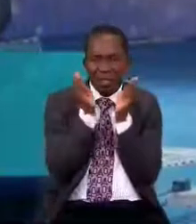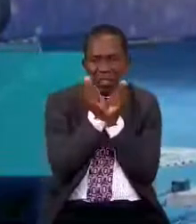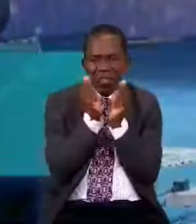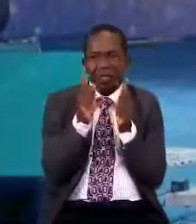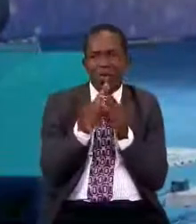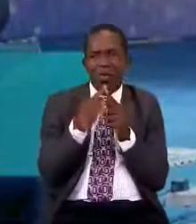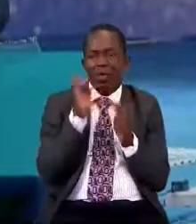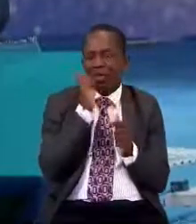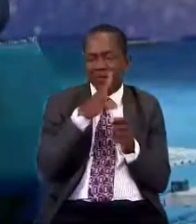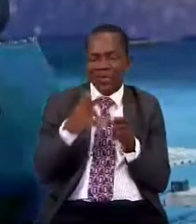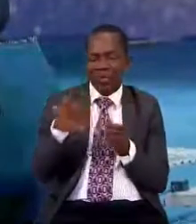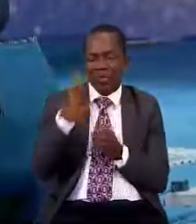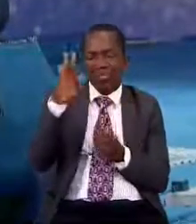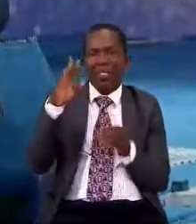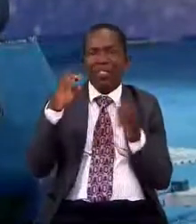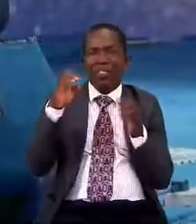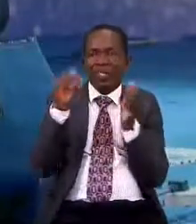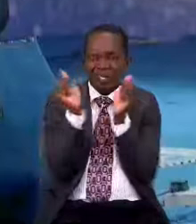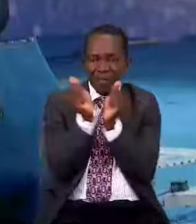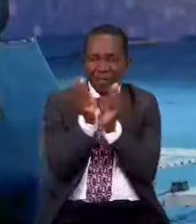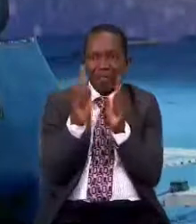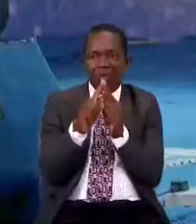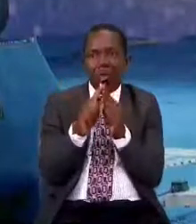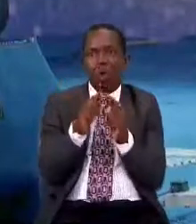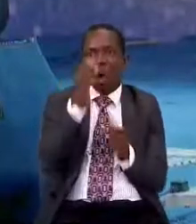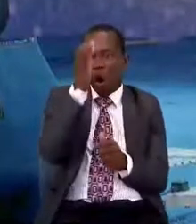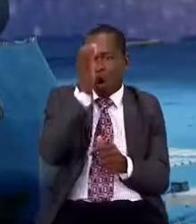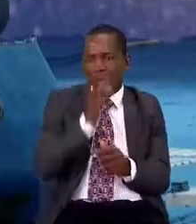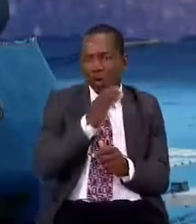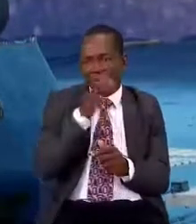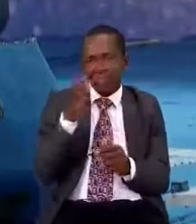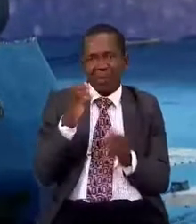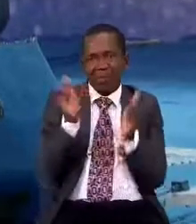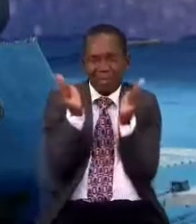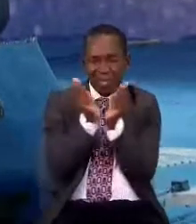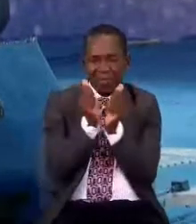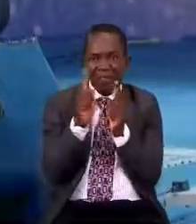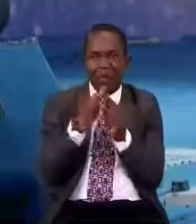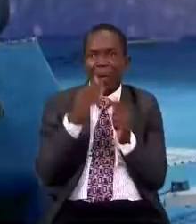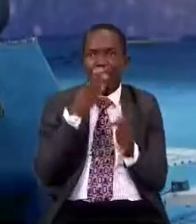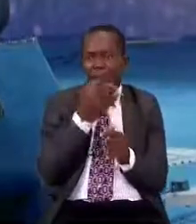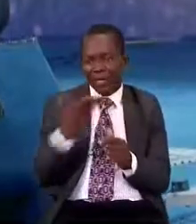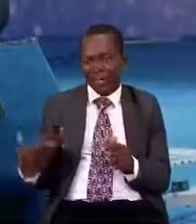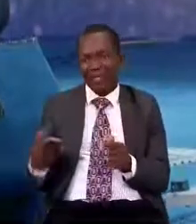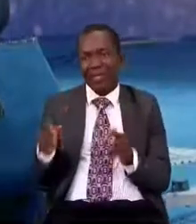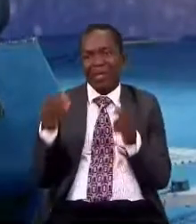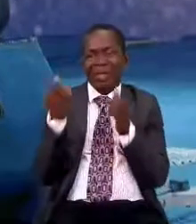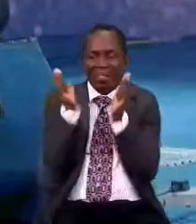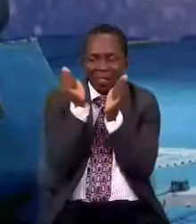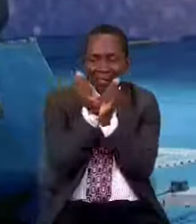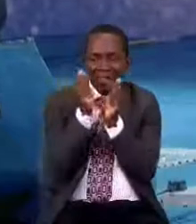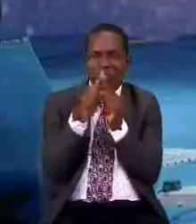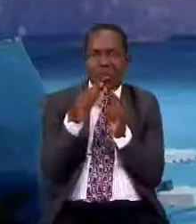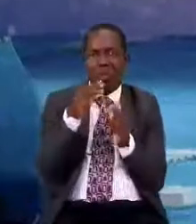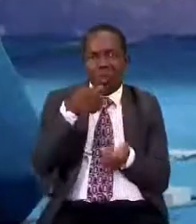esclave aux simulants, être esclave aux drogues, être esclave aux choses mauvaises, vous ne pouvez